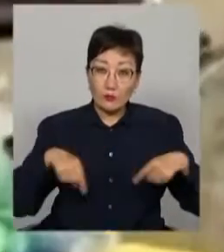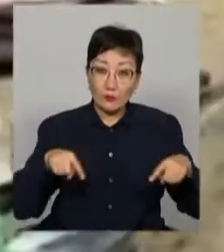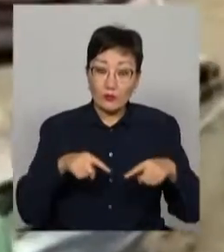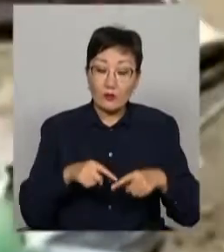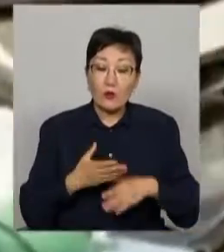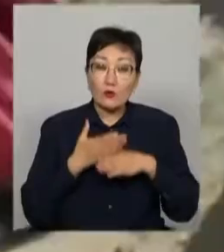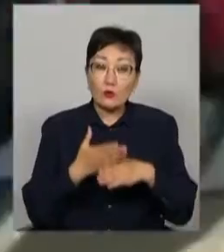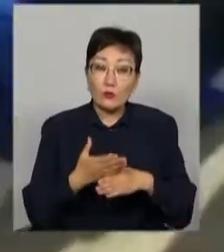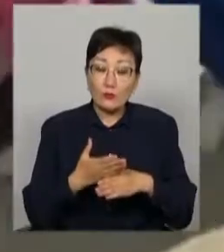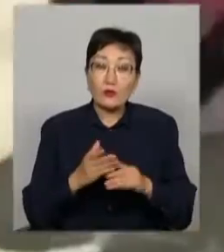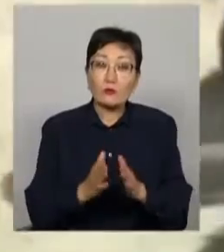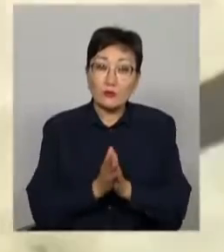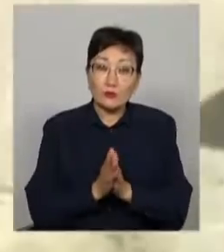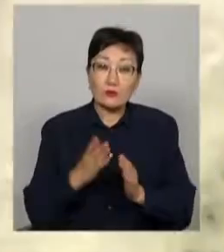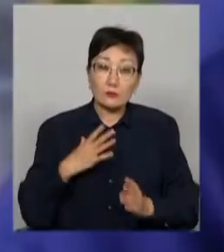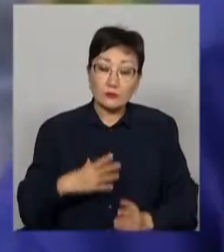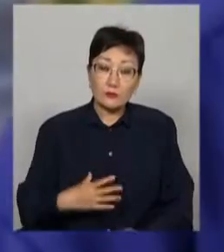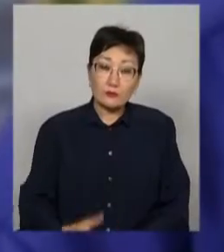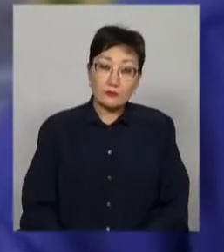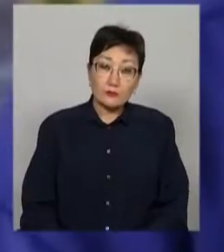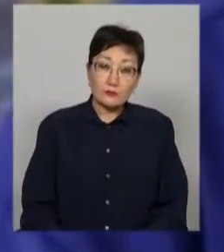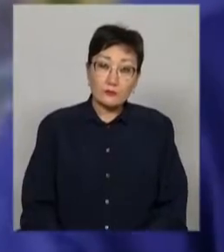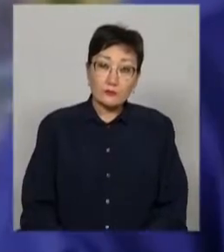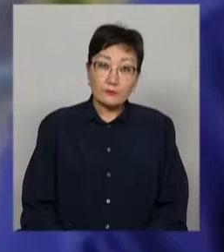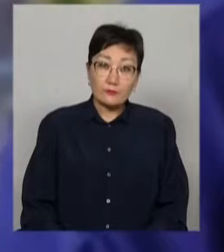гуманитарлық көмегіне жүгінуге мәжбүр.